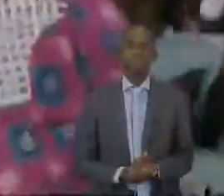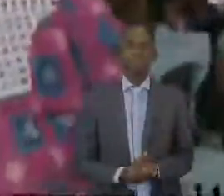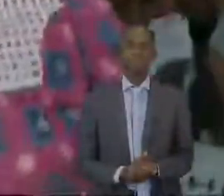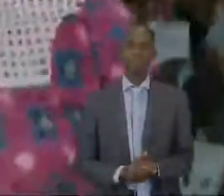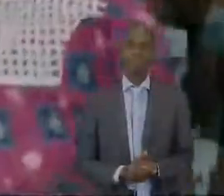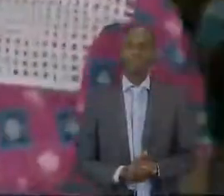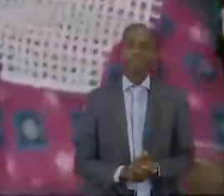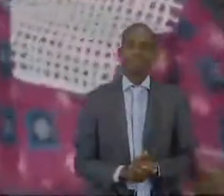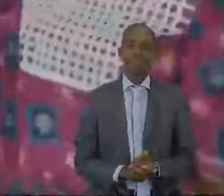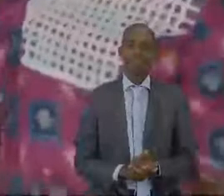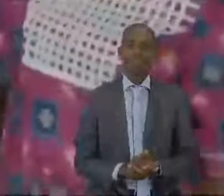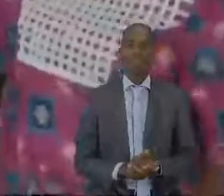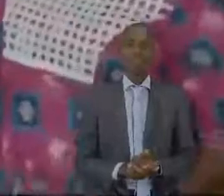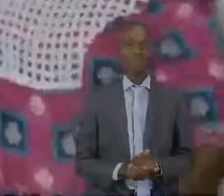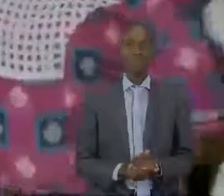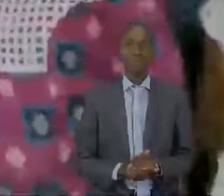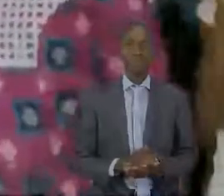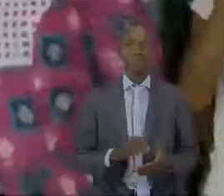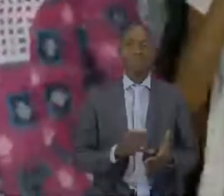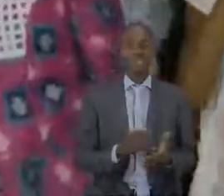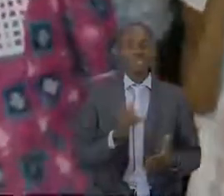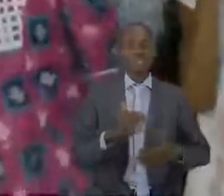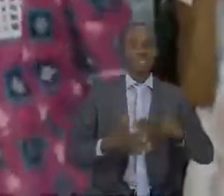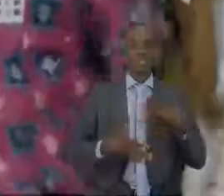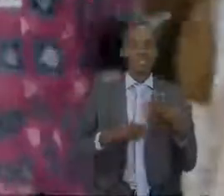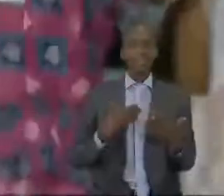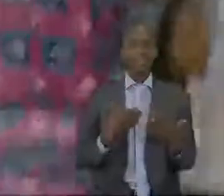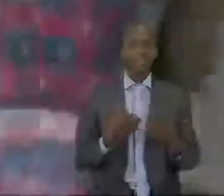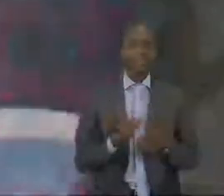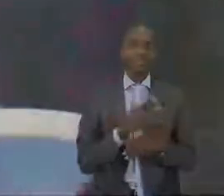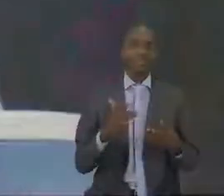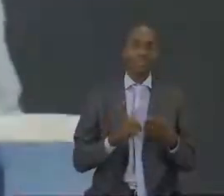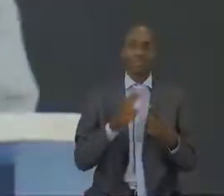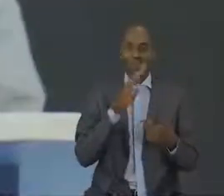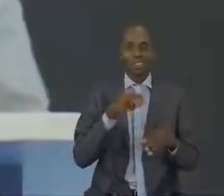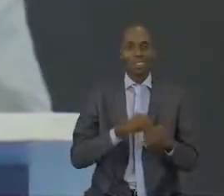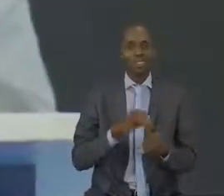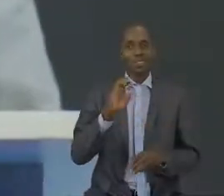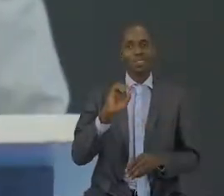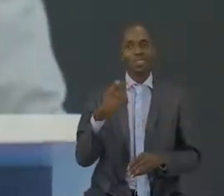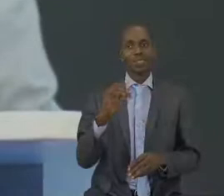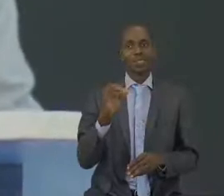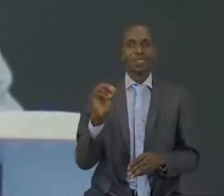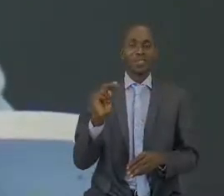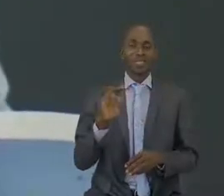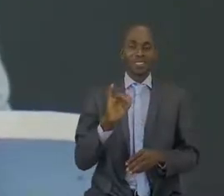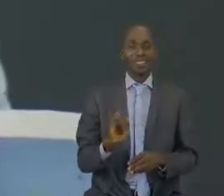C'est une joie d'être dans le territoire de